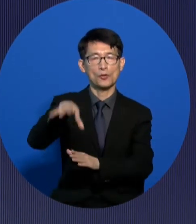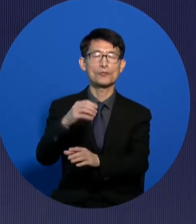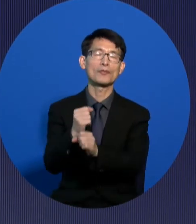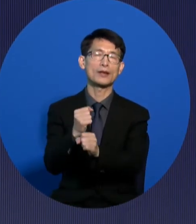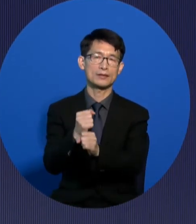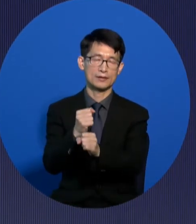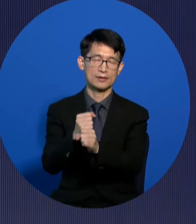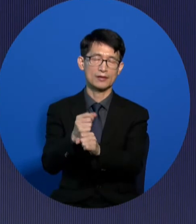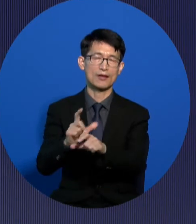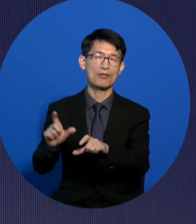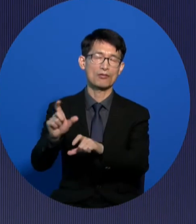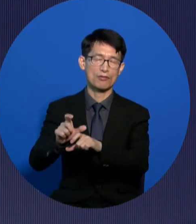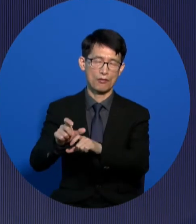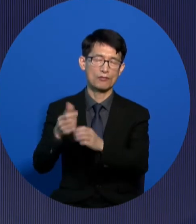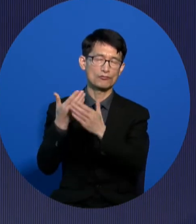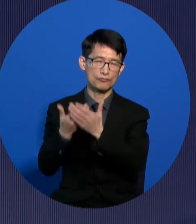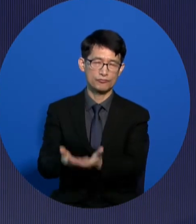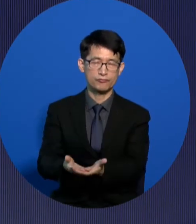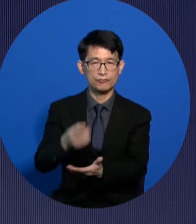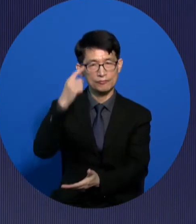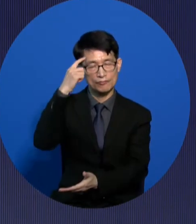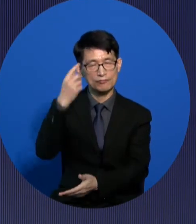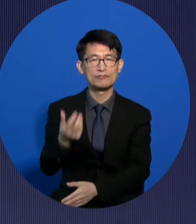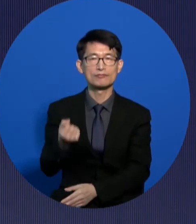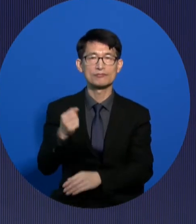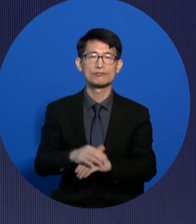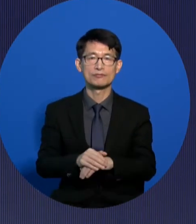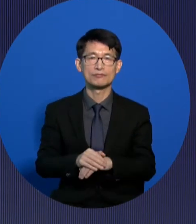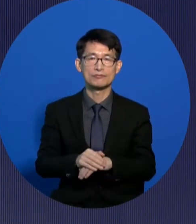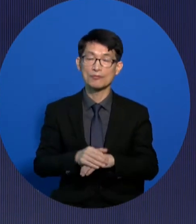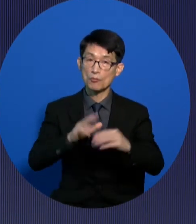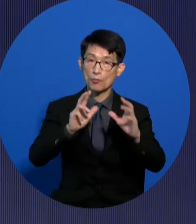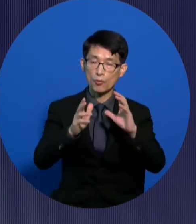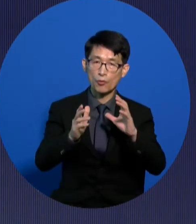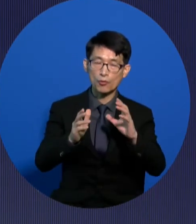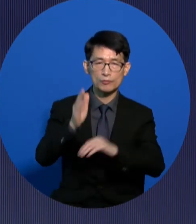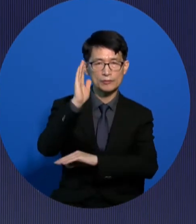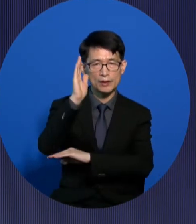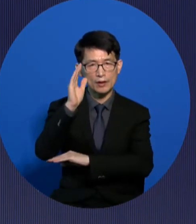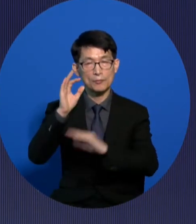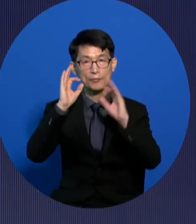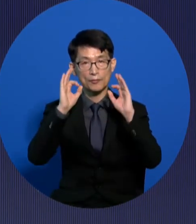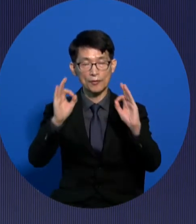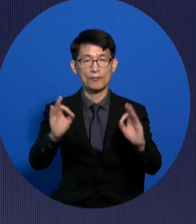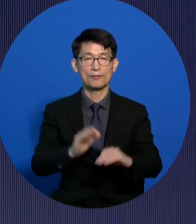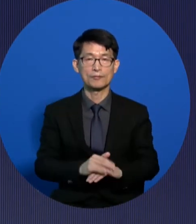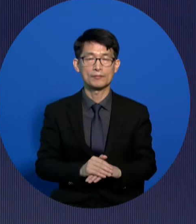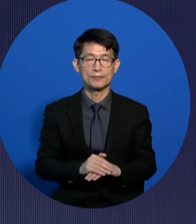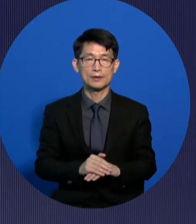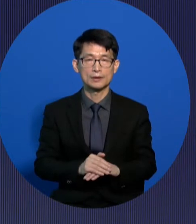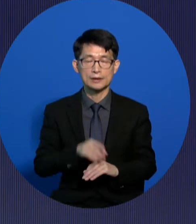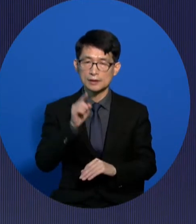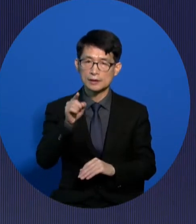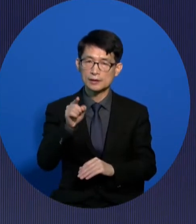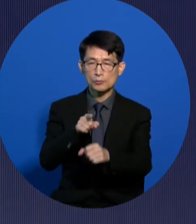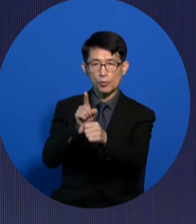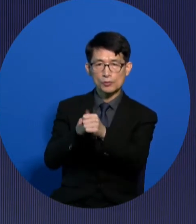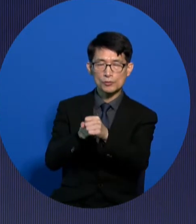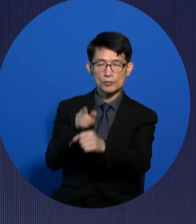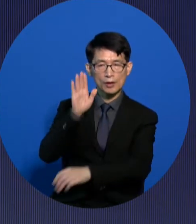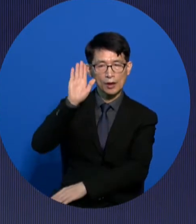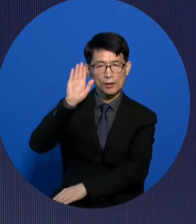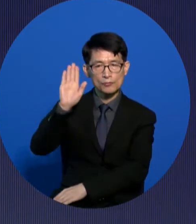저는 이거 포럼을 보면서 이 포럼의 방향성이,